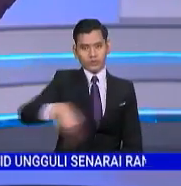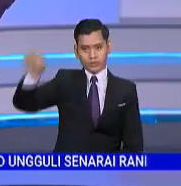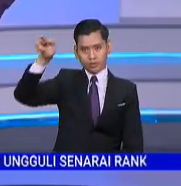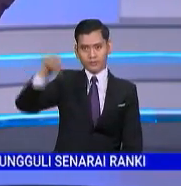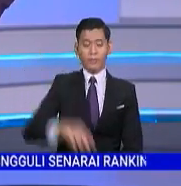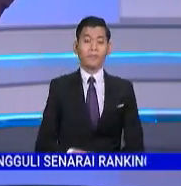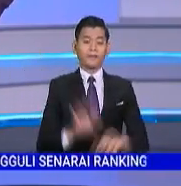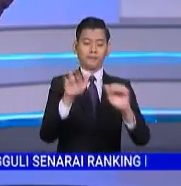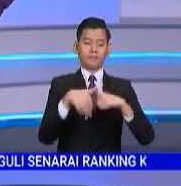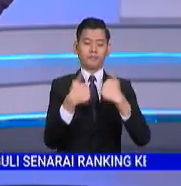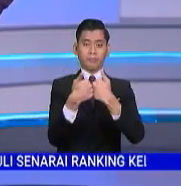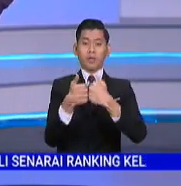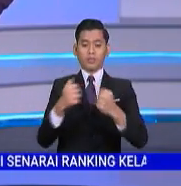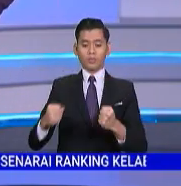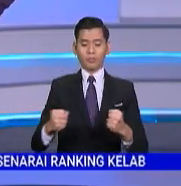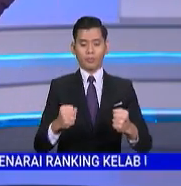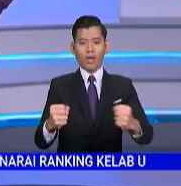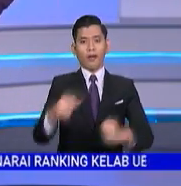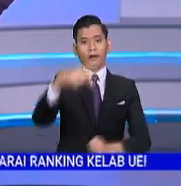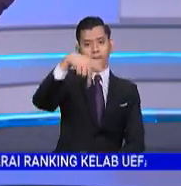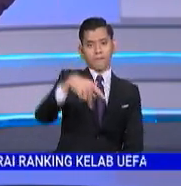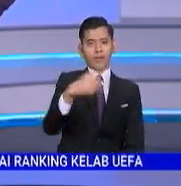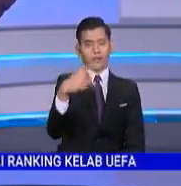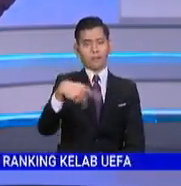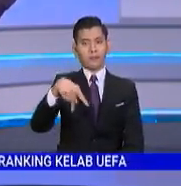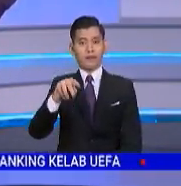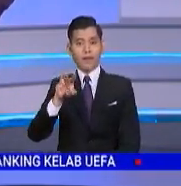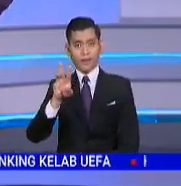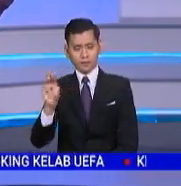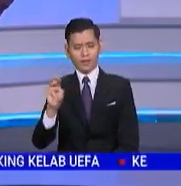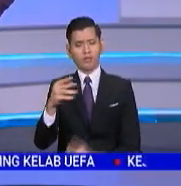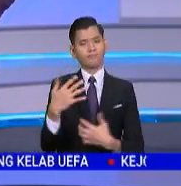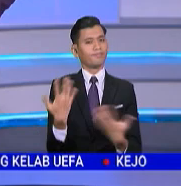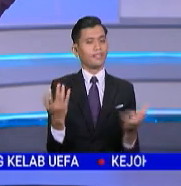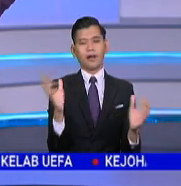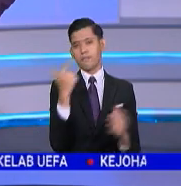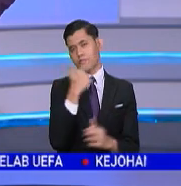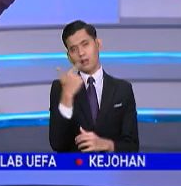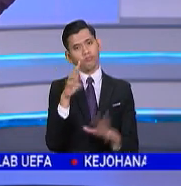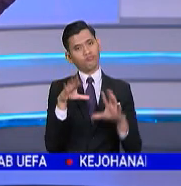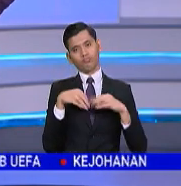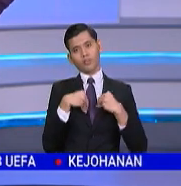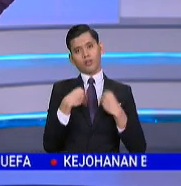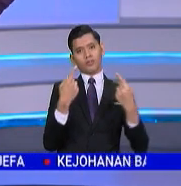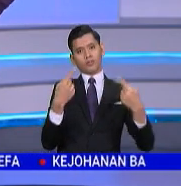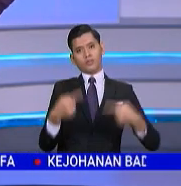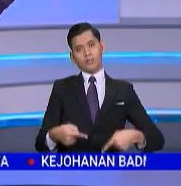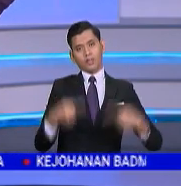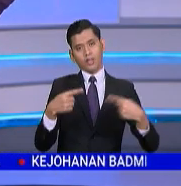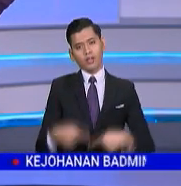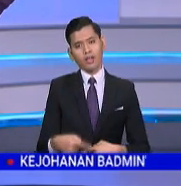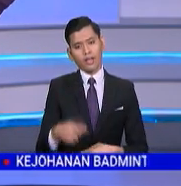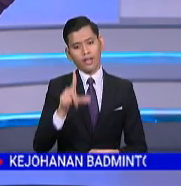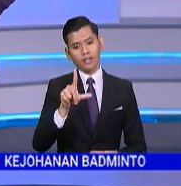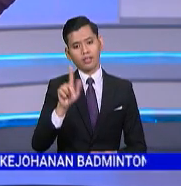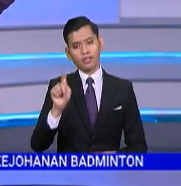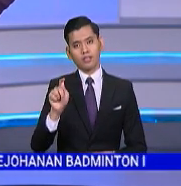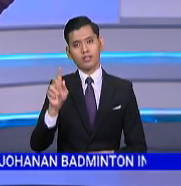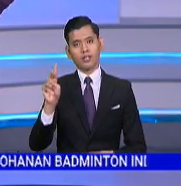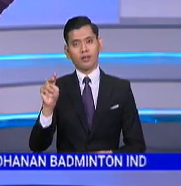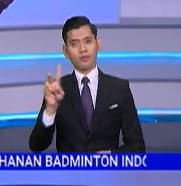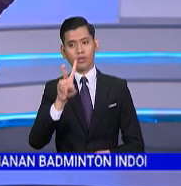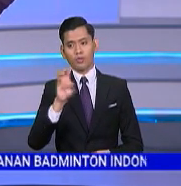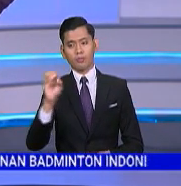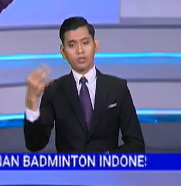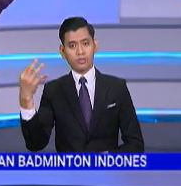Persatuan Kebangsaan Berbasikal Malaysia PKBM jelas sudah tawar hati dengan penganjur Li Tua di Langkawi LTDL